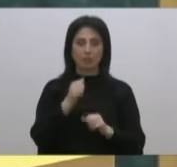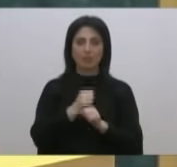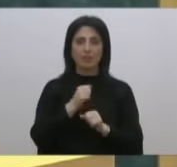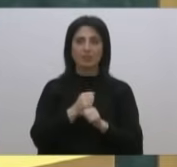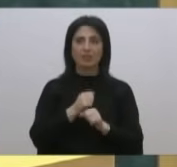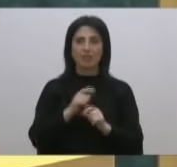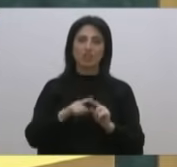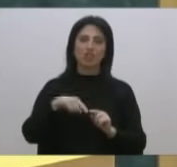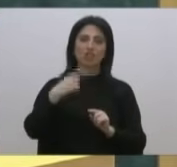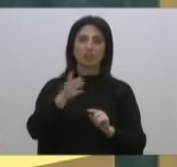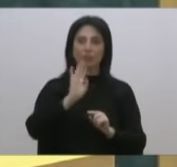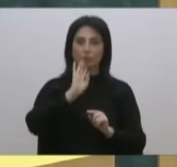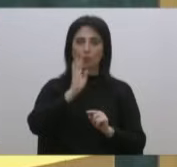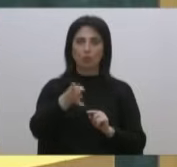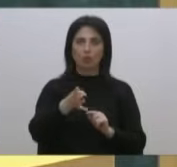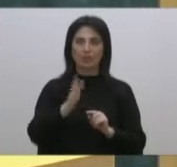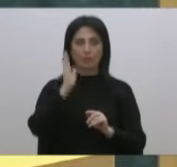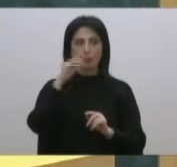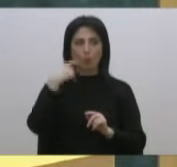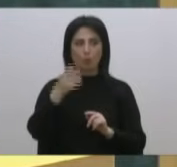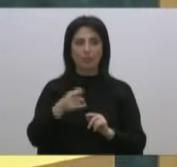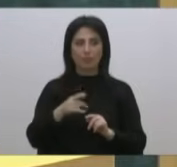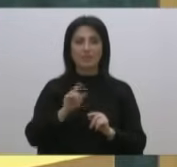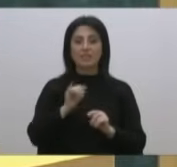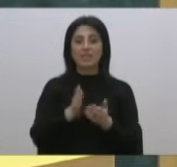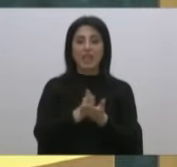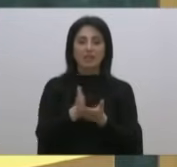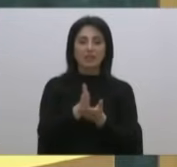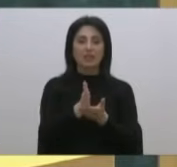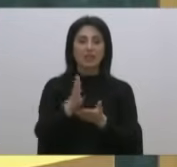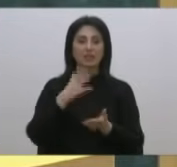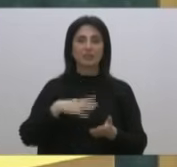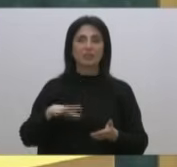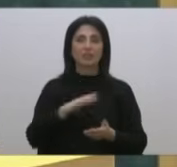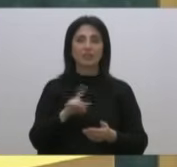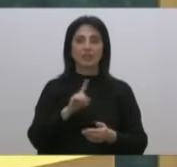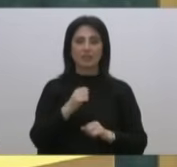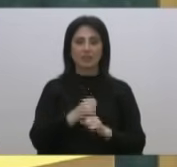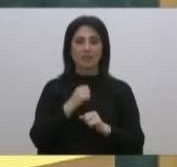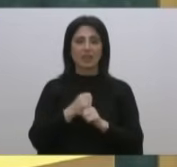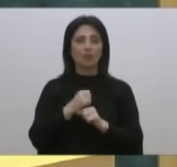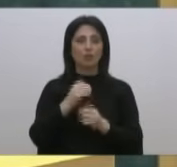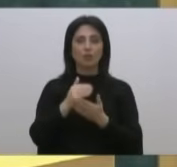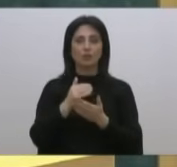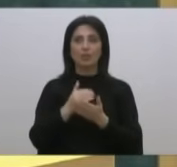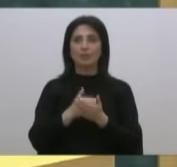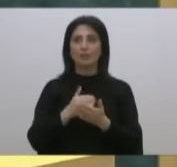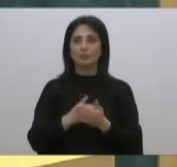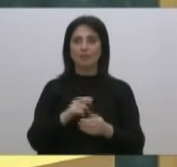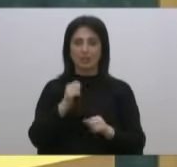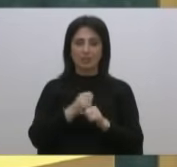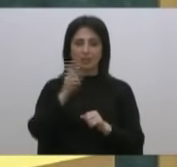hada, shemdegi otxlis, momavali tu saitkeni modravebs, Sakartvelo, da rizgak etebas,